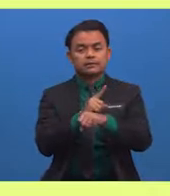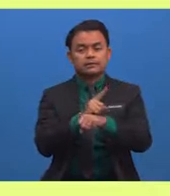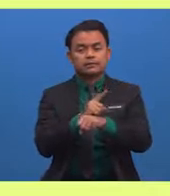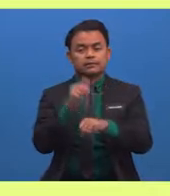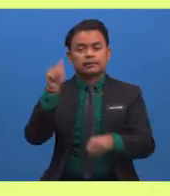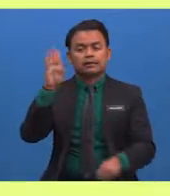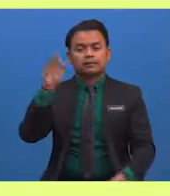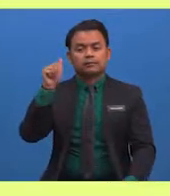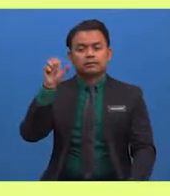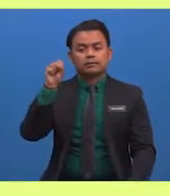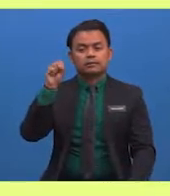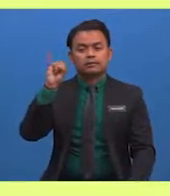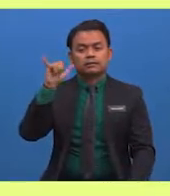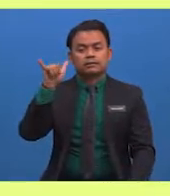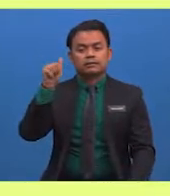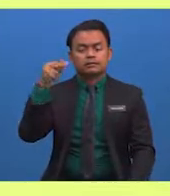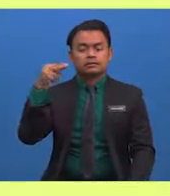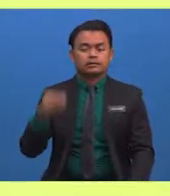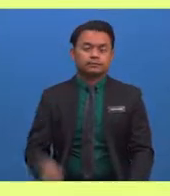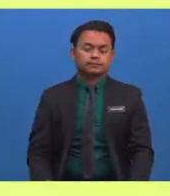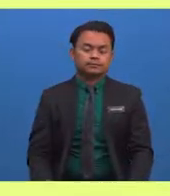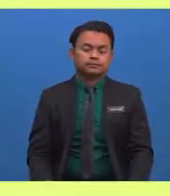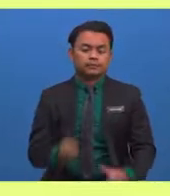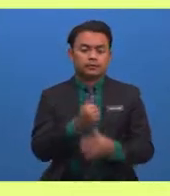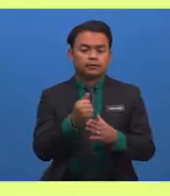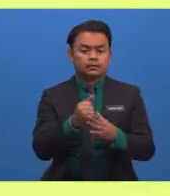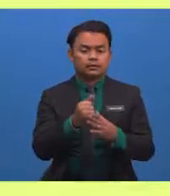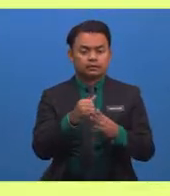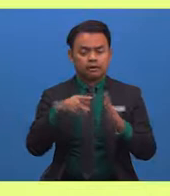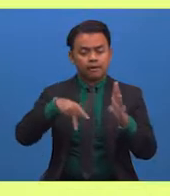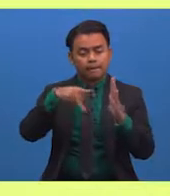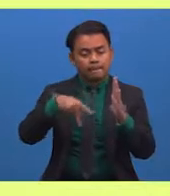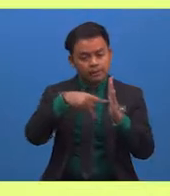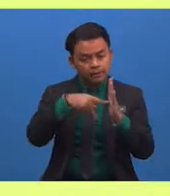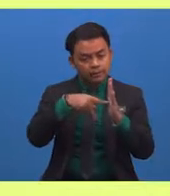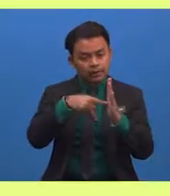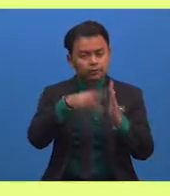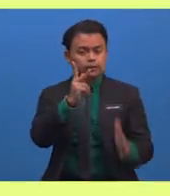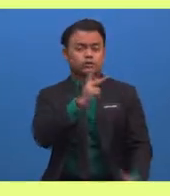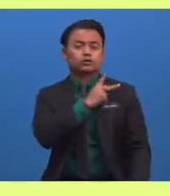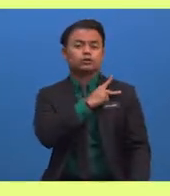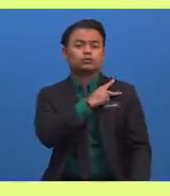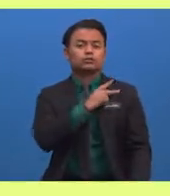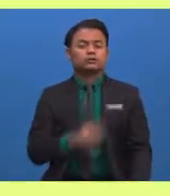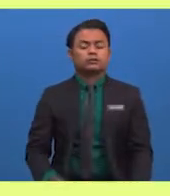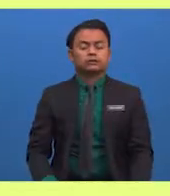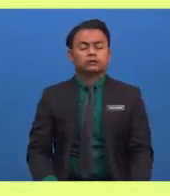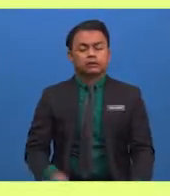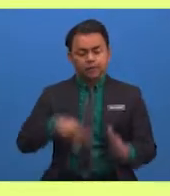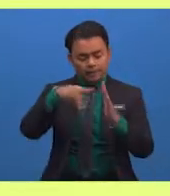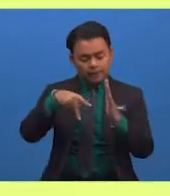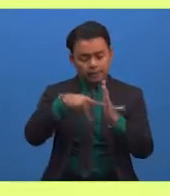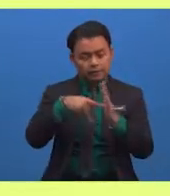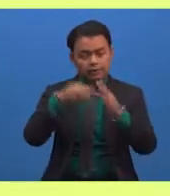Antaranya peranan pemerintah, peranan masyarakat, gerakan agama dan pelbagai